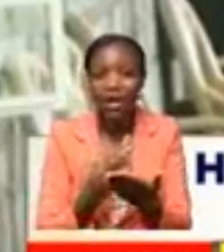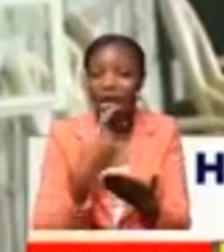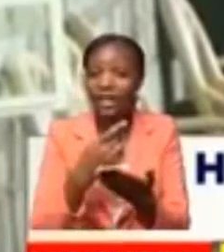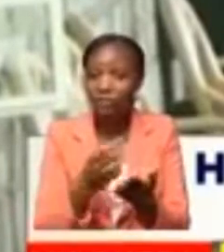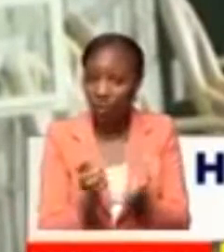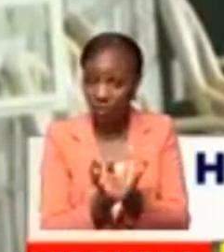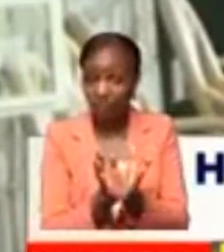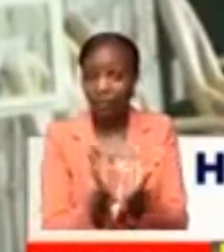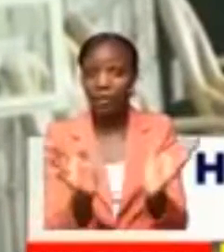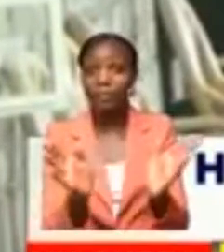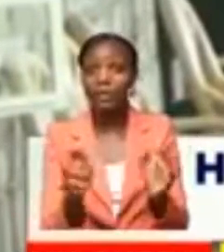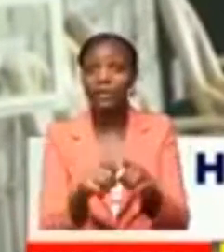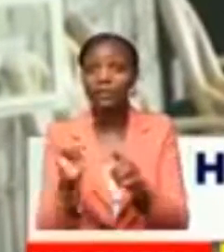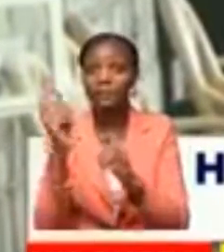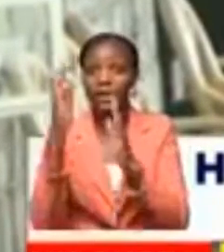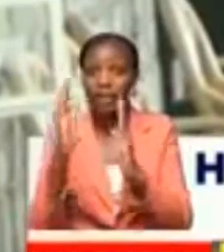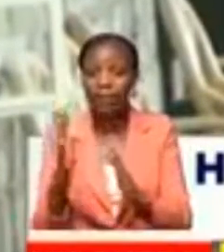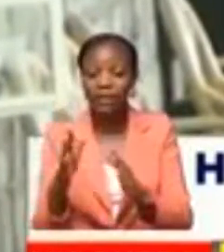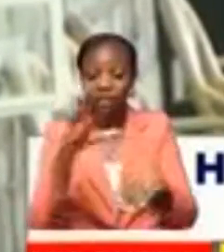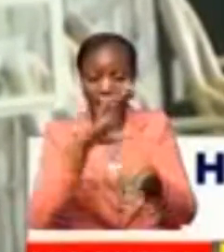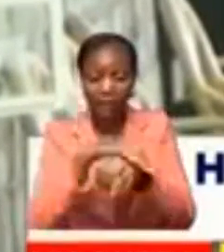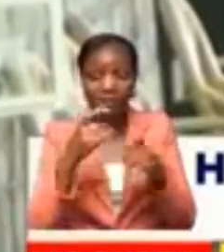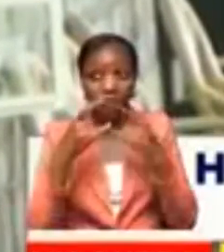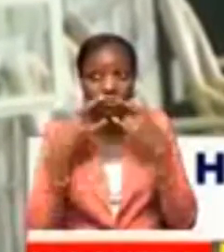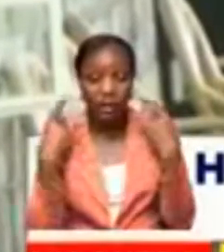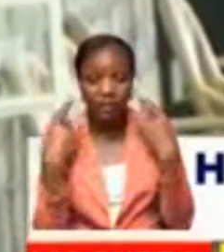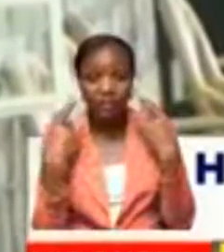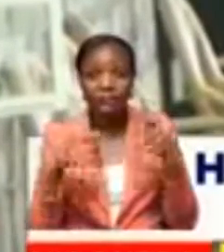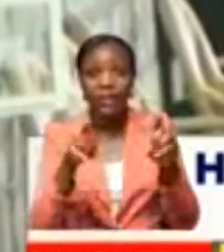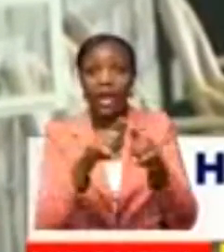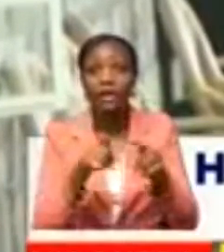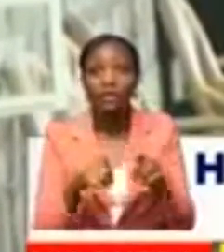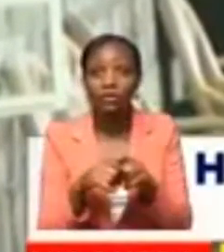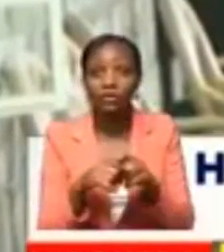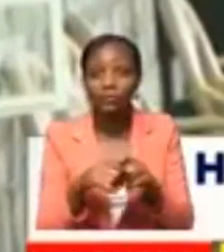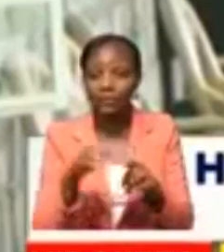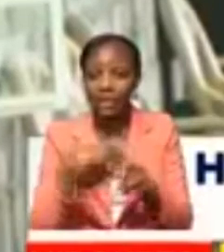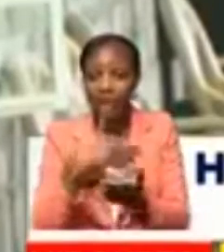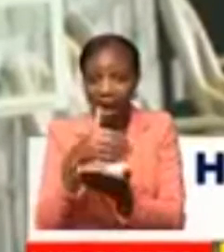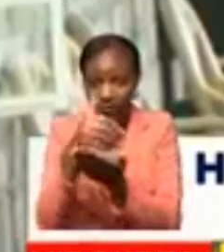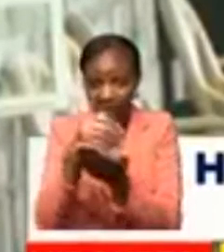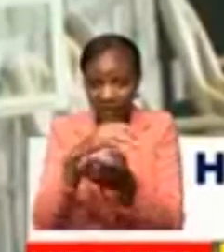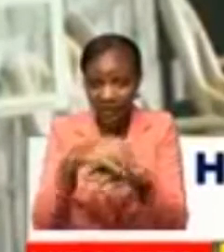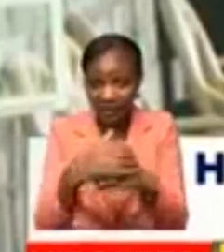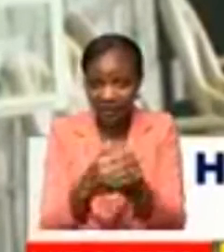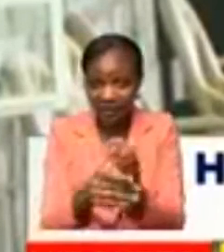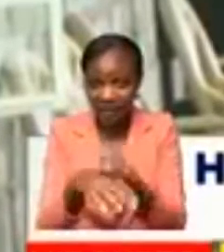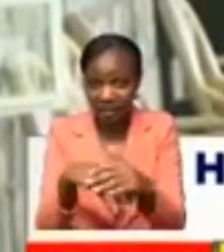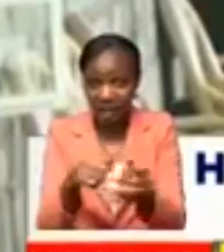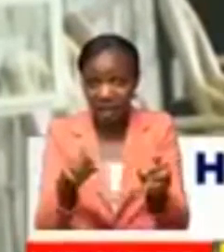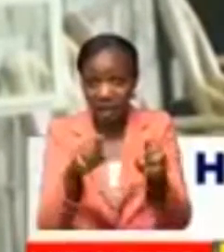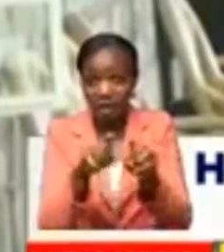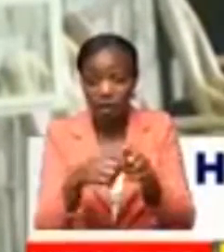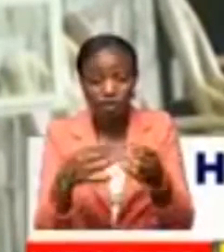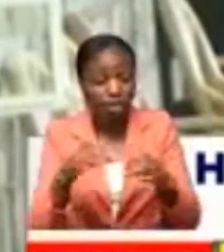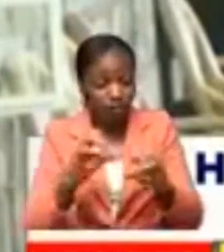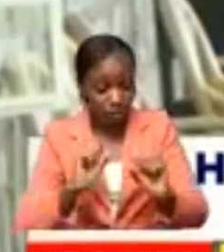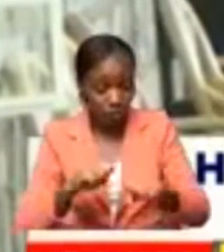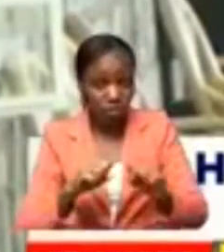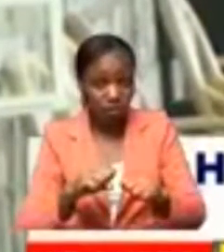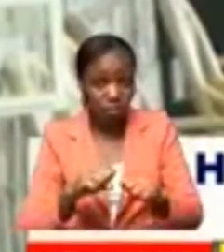wananchi wamepewa mask, wananchi wamepewa sanitizers, wananchi kama inawezekana